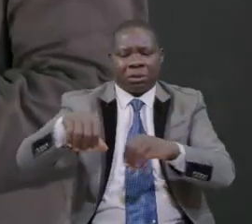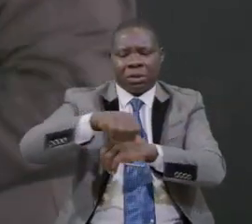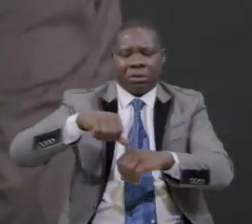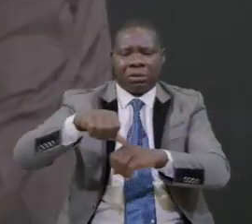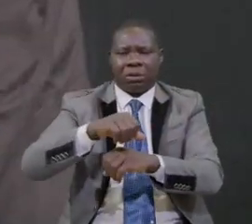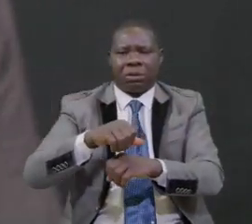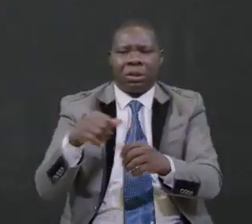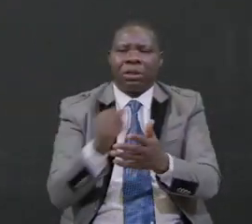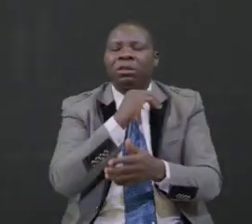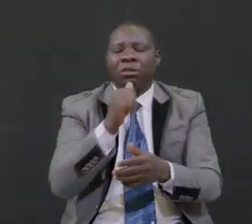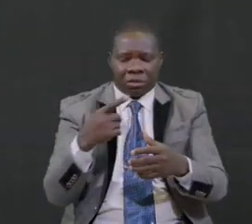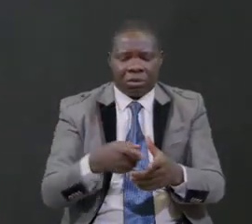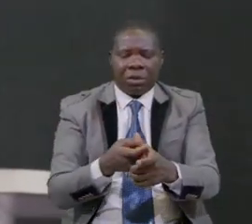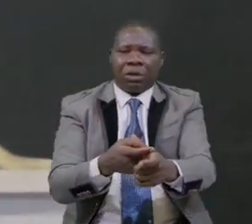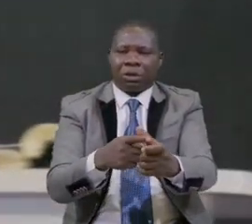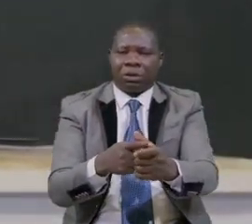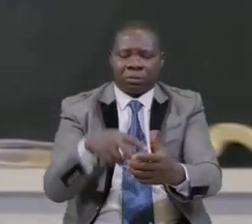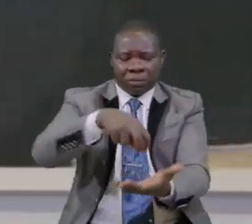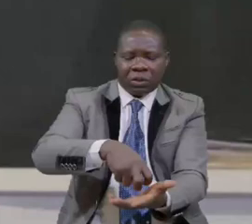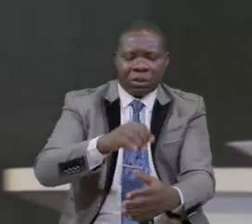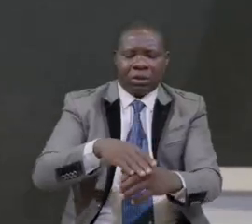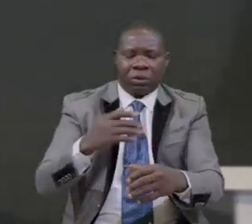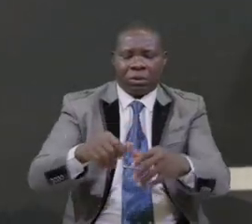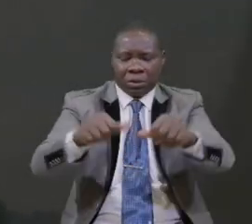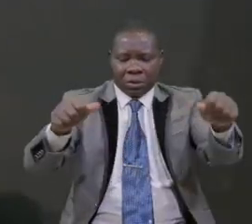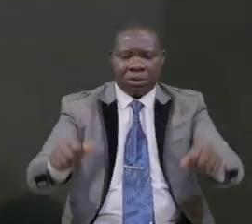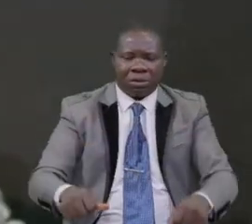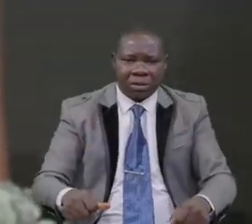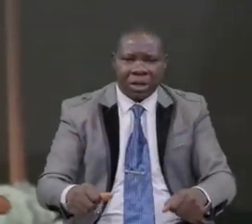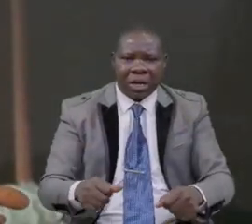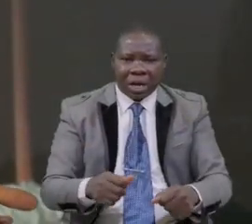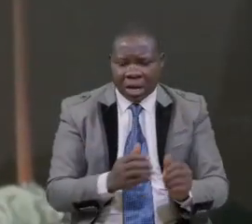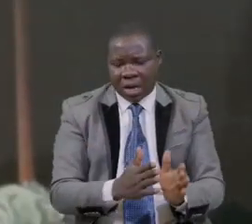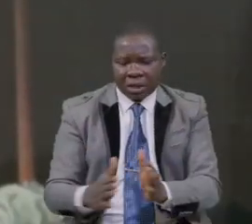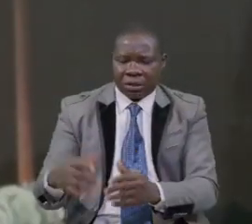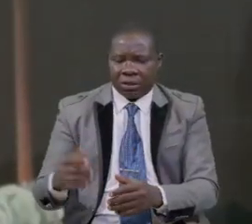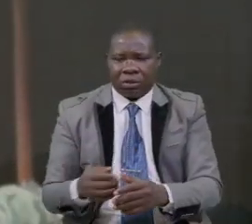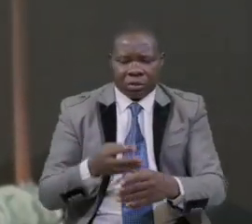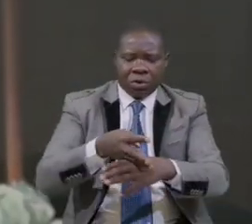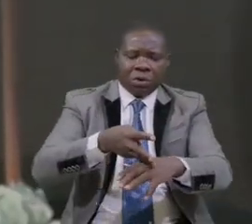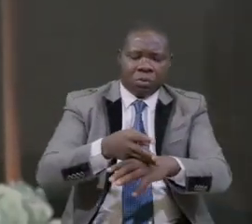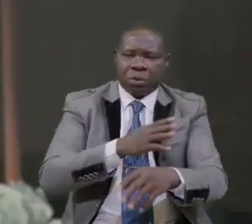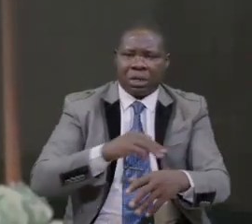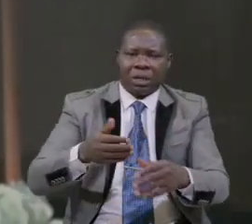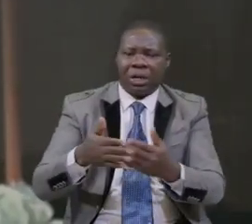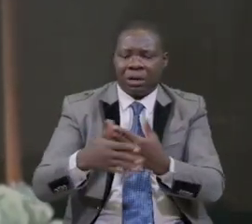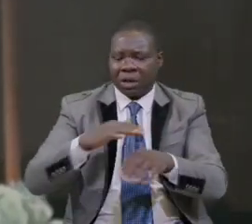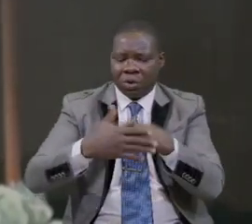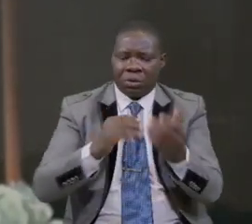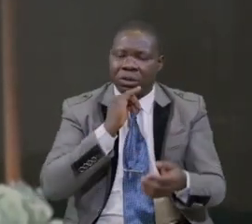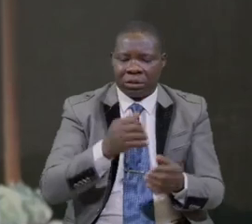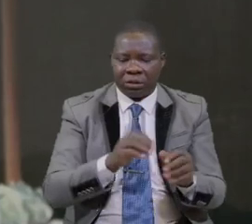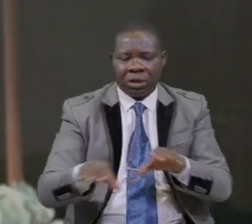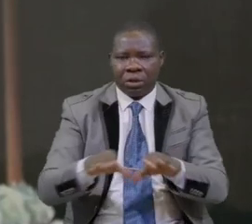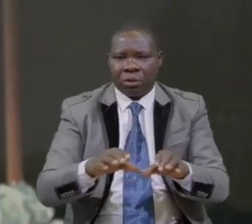Ce n'est pas les courses. Ce n'est pas s'agenouiller sur l'autel. Ce n'est pas réparer les bois. Après que tout soit fait, c'est